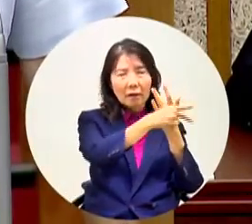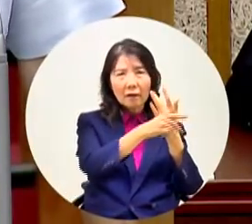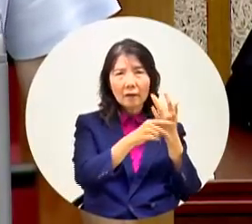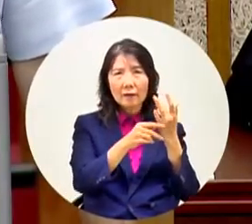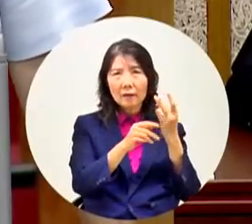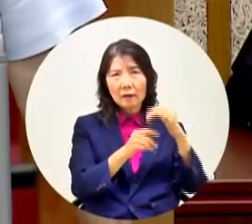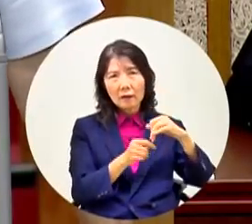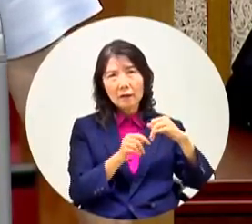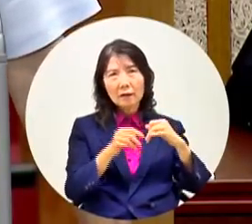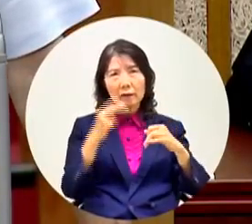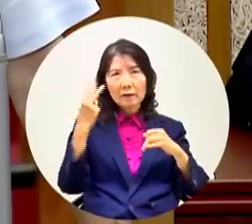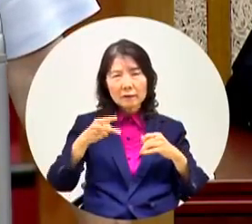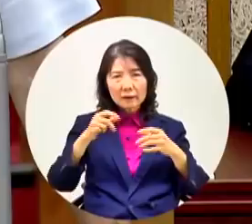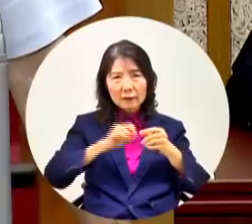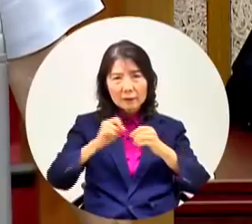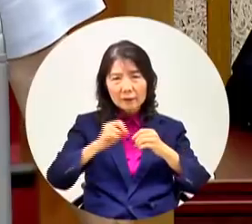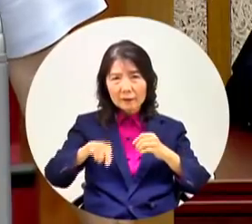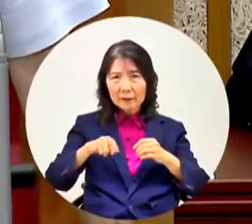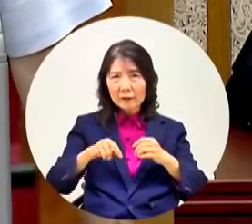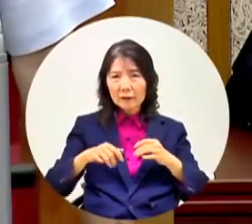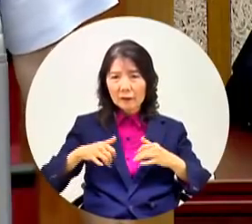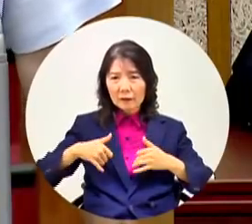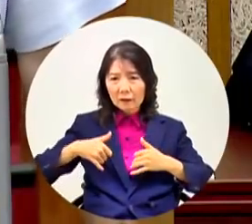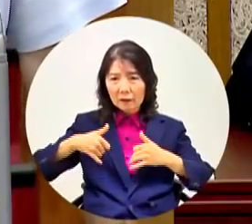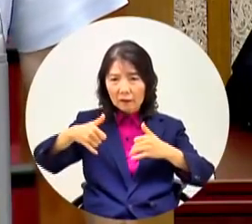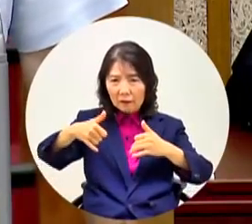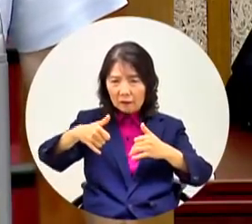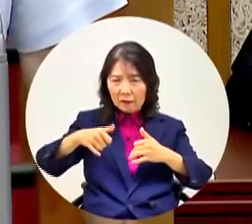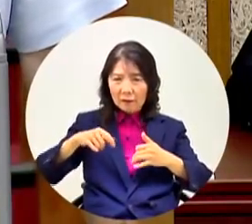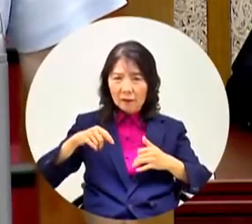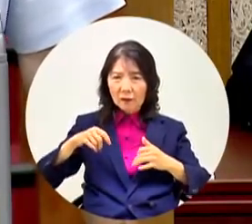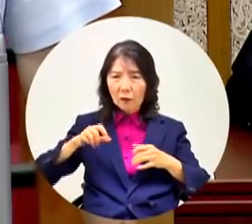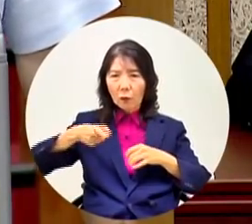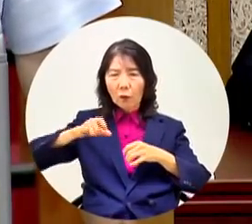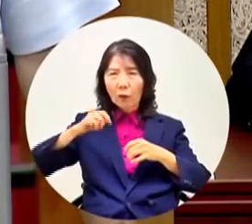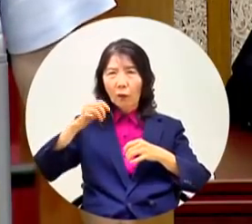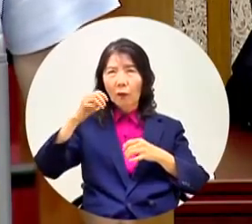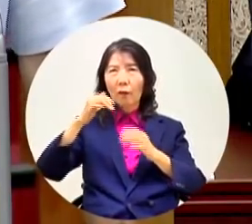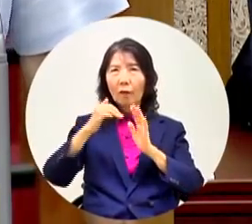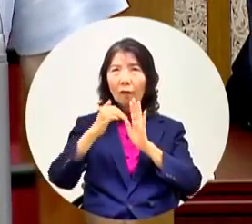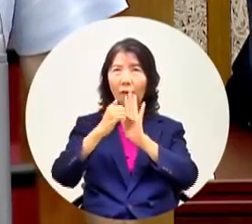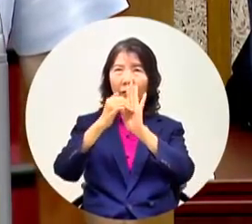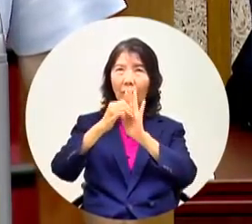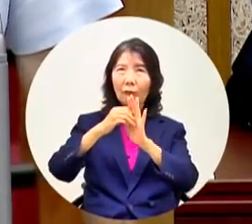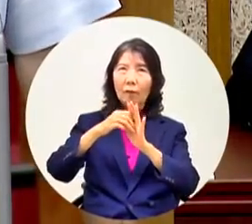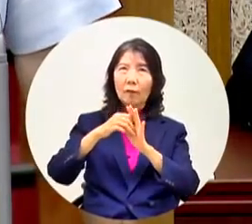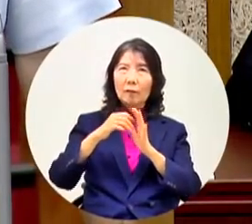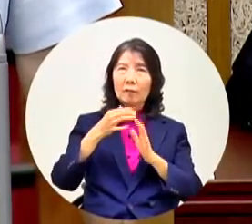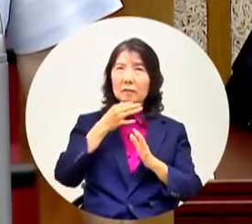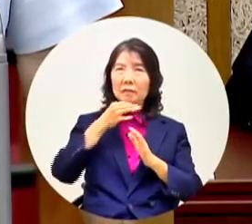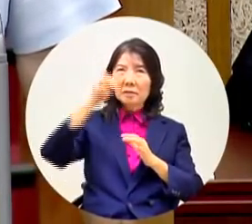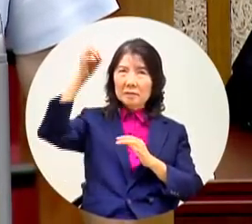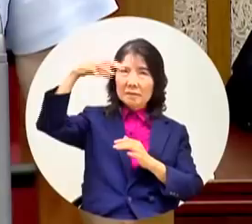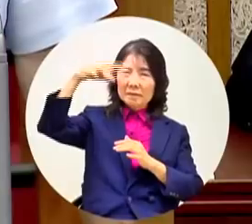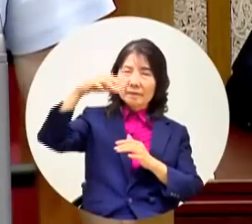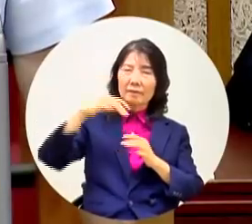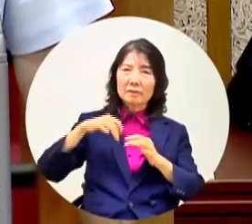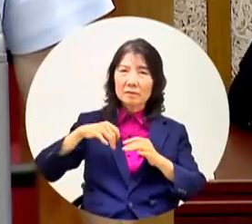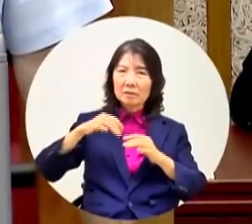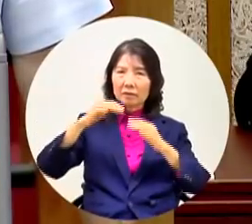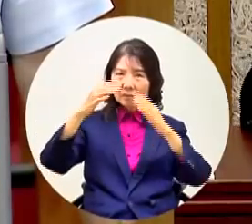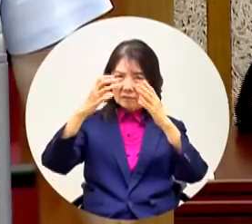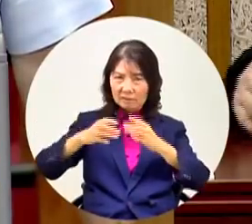去设计这个景，用路人都去去予日头晒着，吼，当然媒体有咧甲咱批评，但是